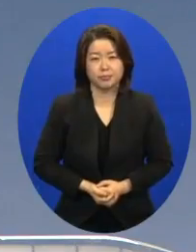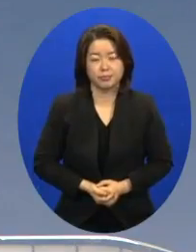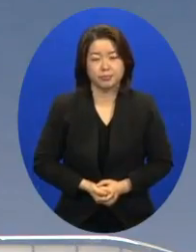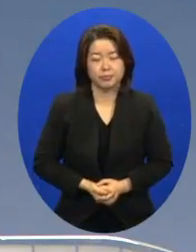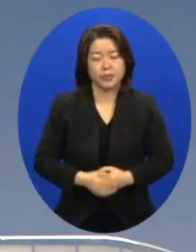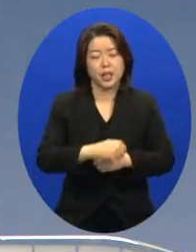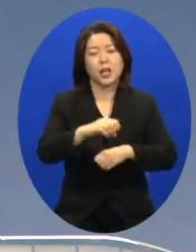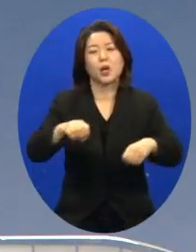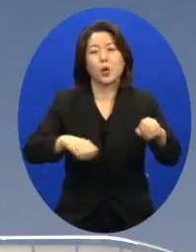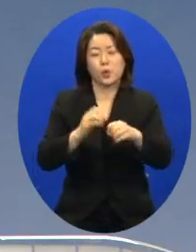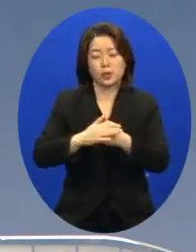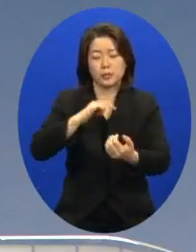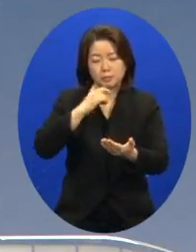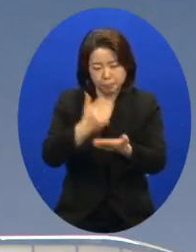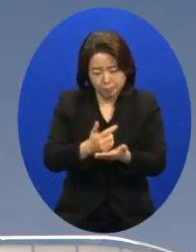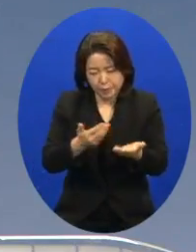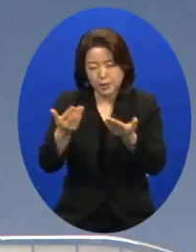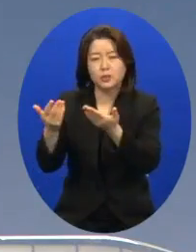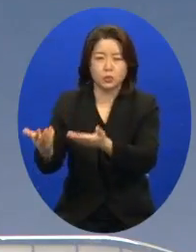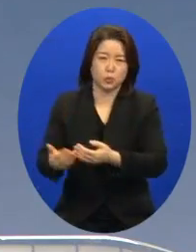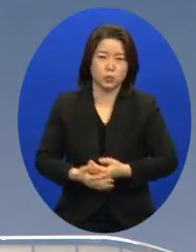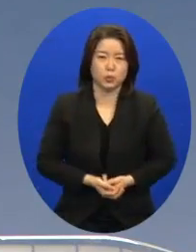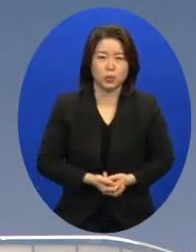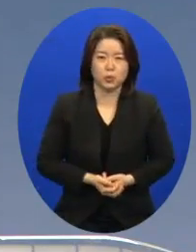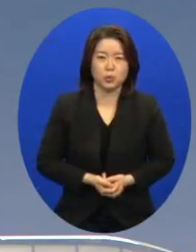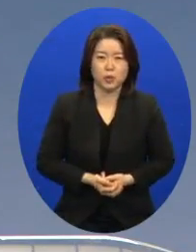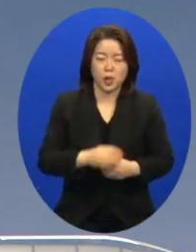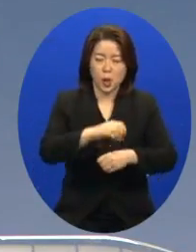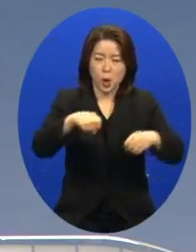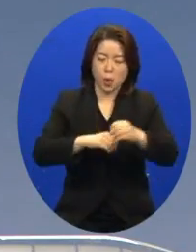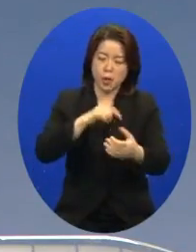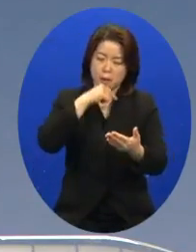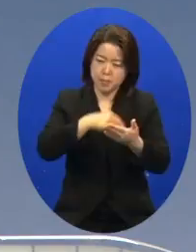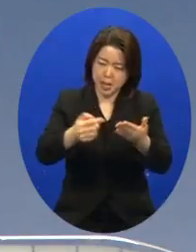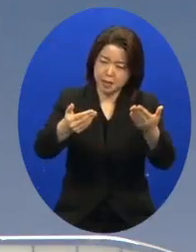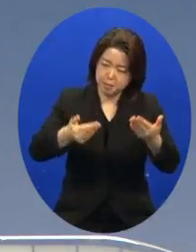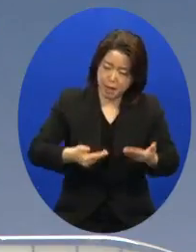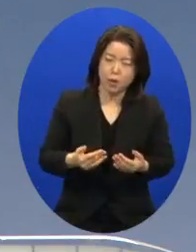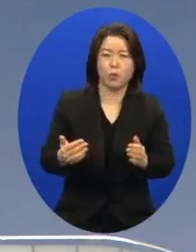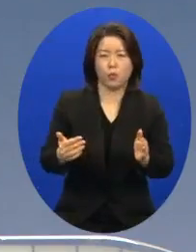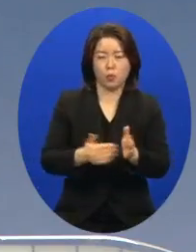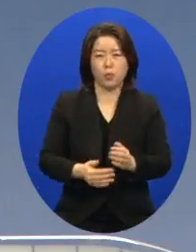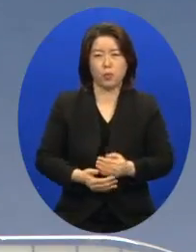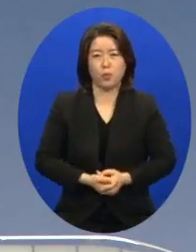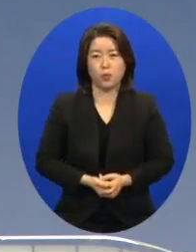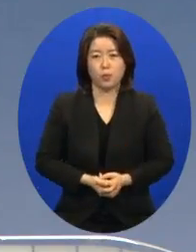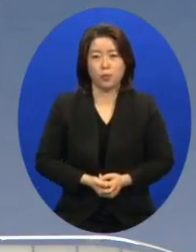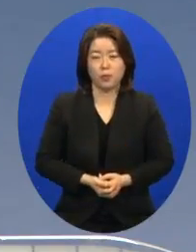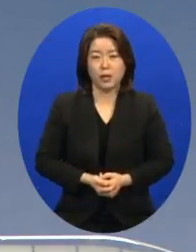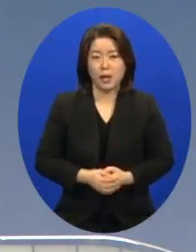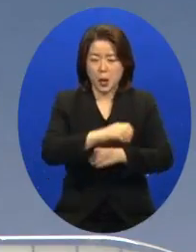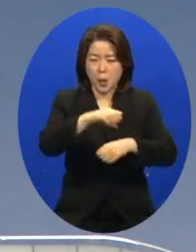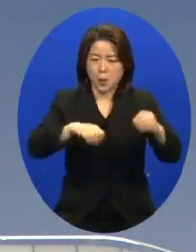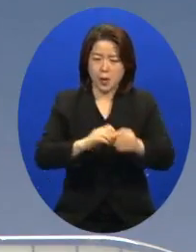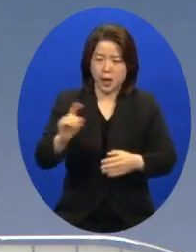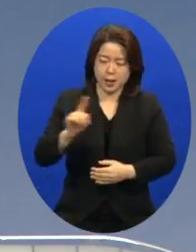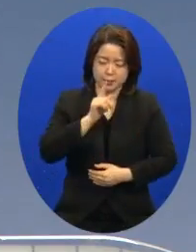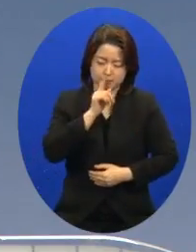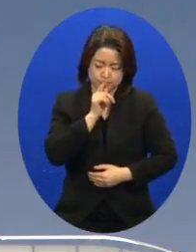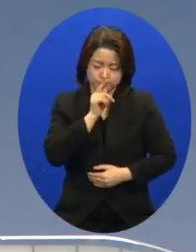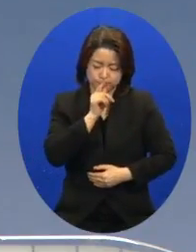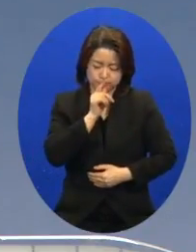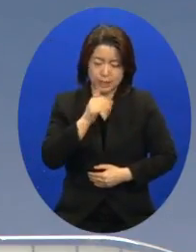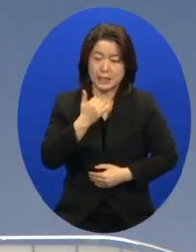타리 소가죽 차라리 피해를 당하고 차라리 아무 소리 안하고